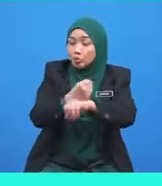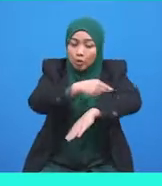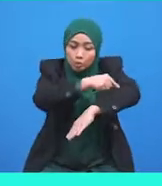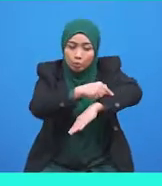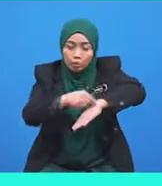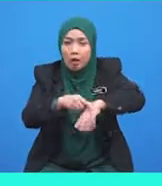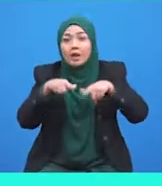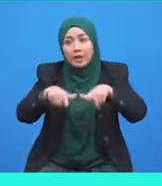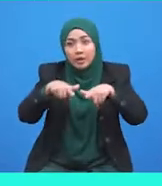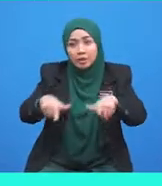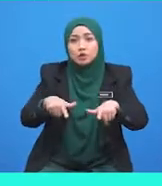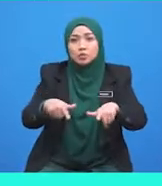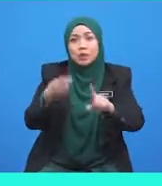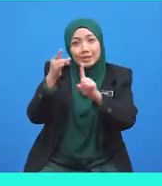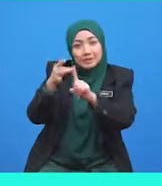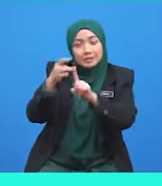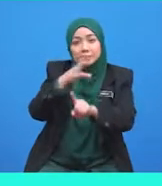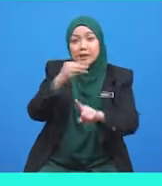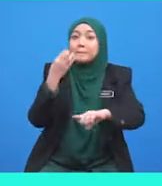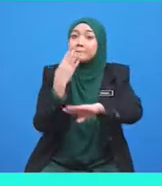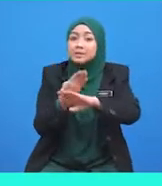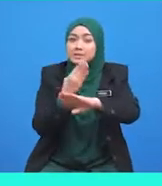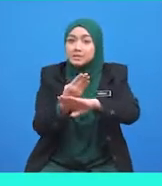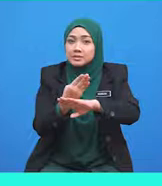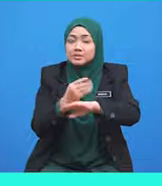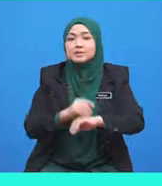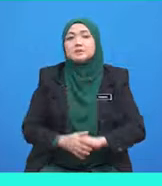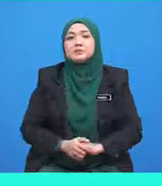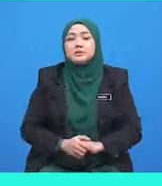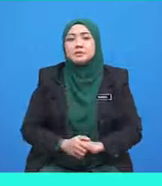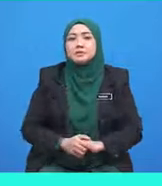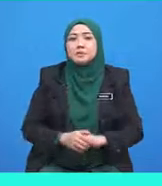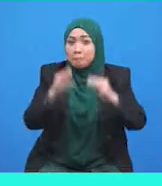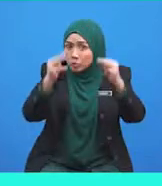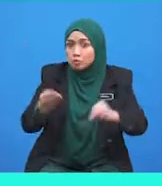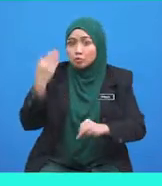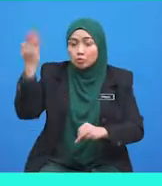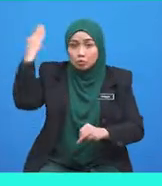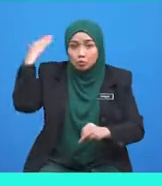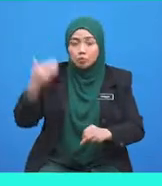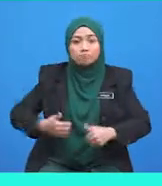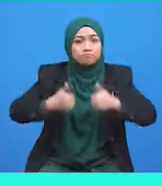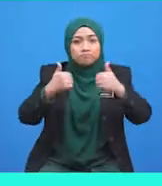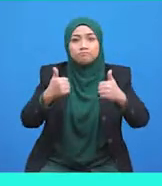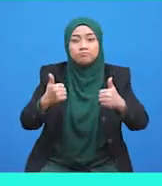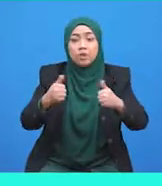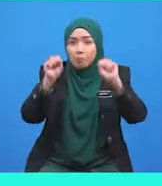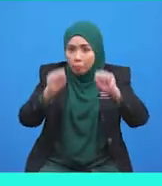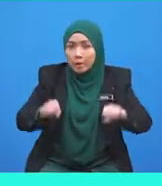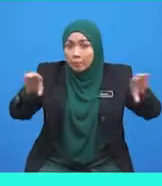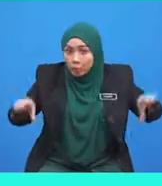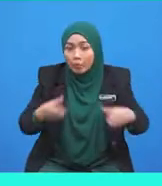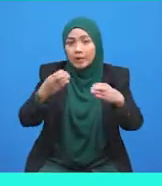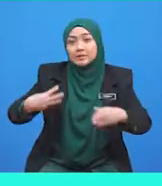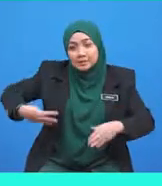tulang, kayu, gangsa dan besi. Hebat bukan manusia dahulu kerana mampu mencipta senjata sendiri.